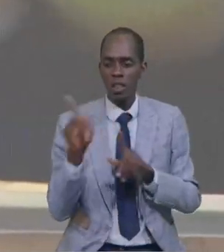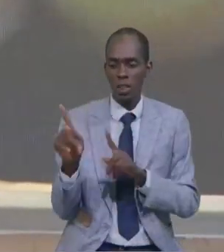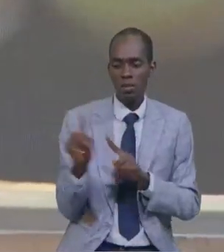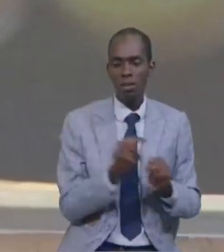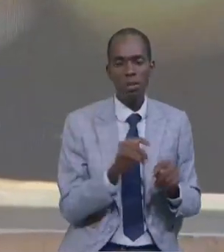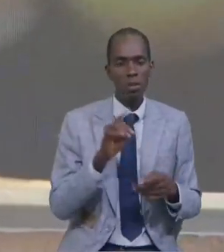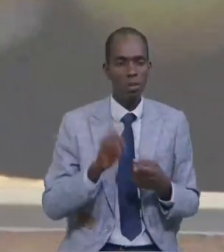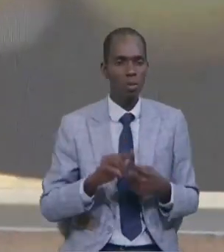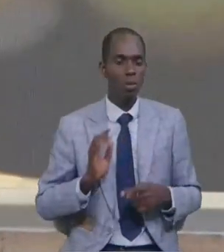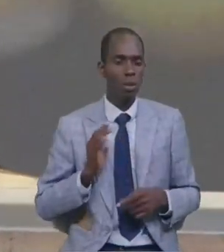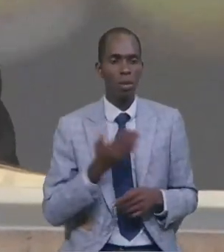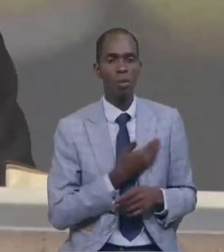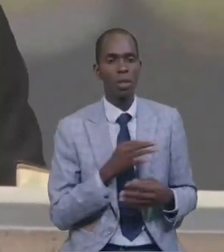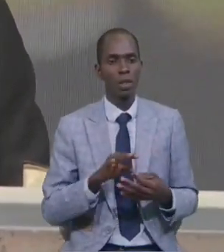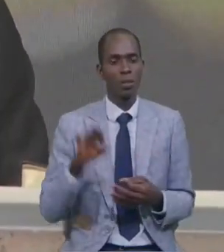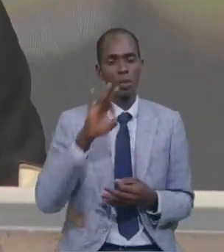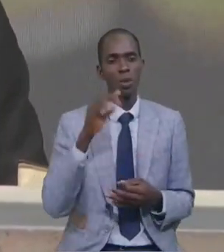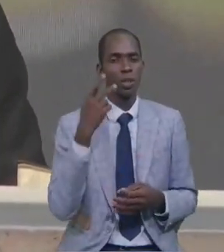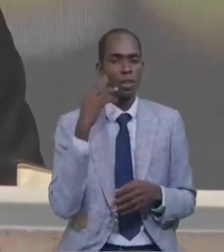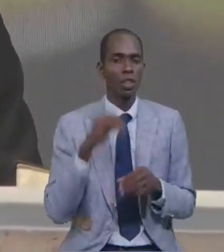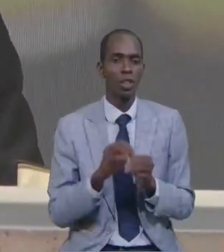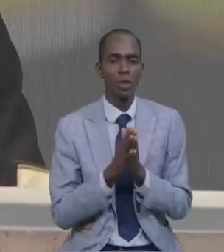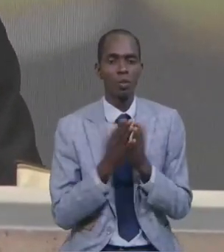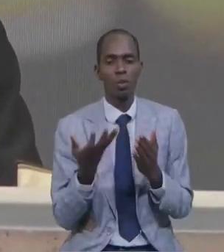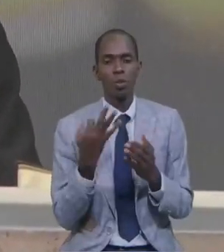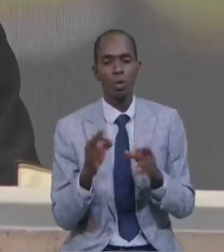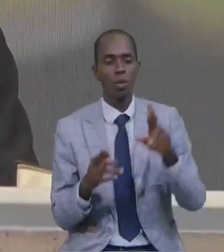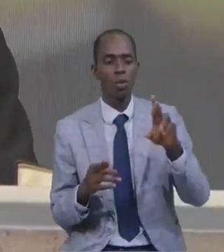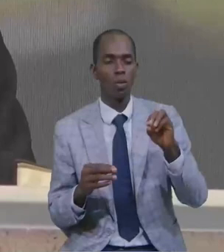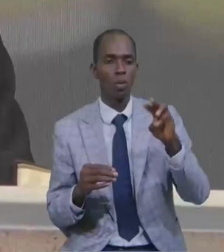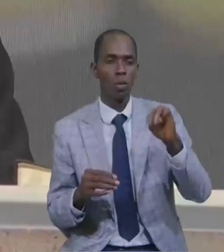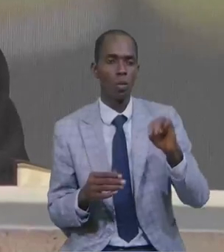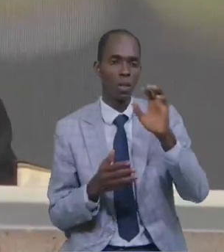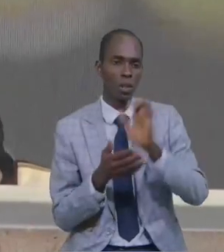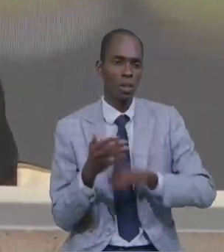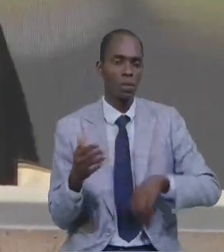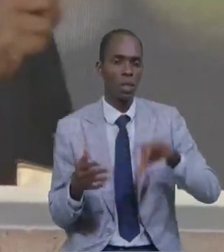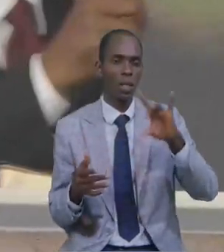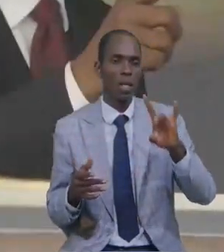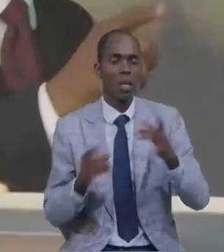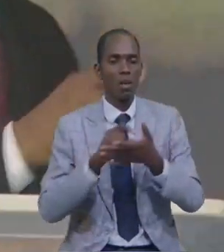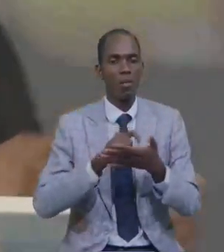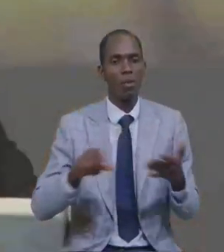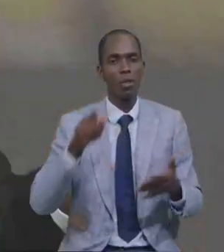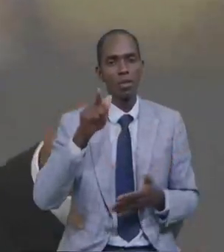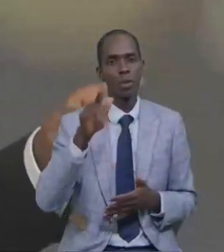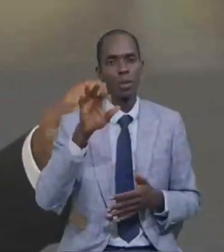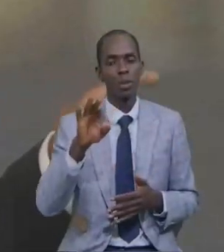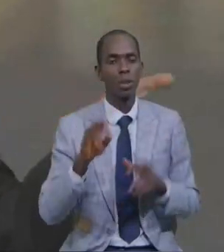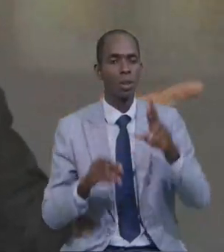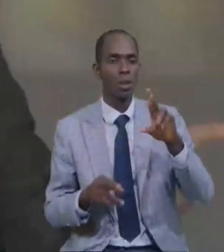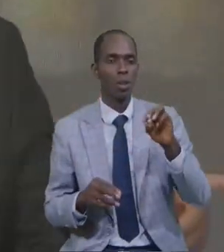verset 29, Romains chapitre 8, verset 29, il dit,